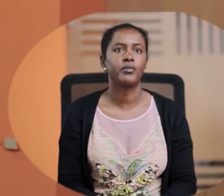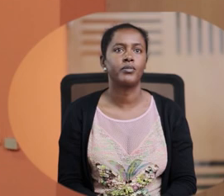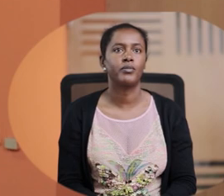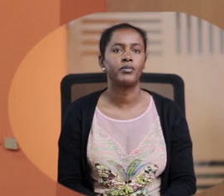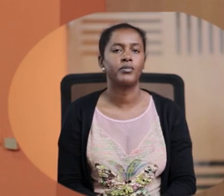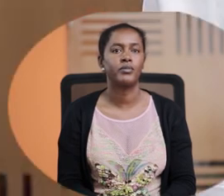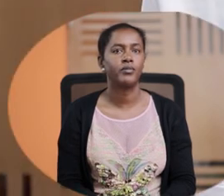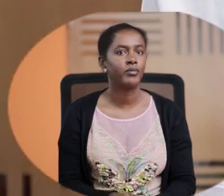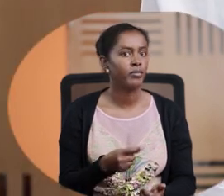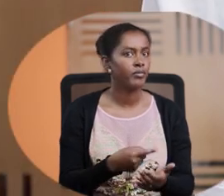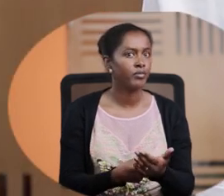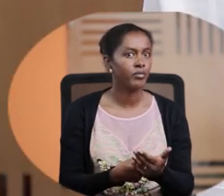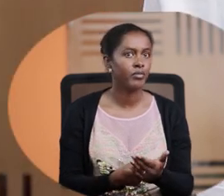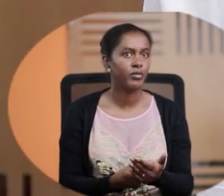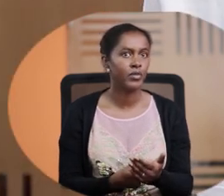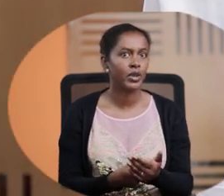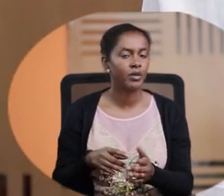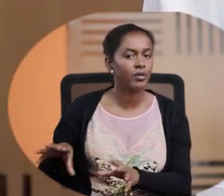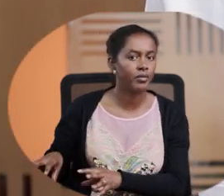gabatee ijaarrannaa asitti